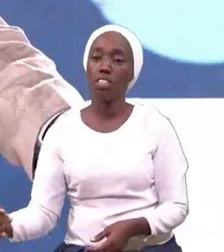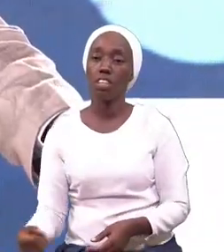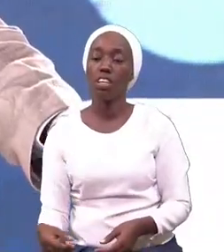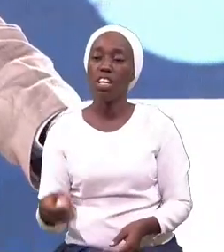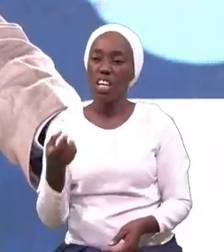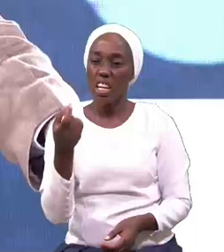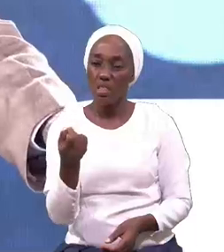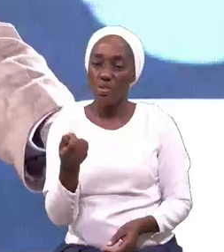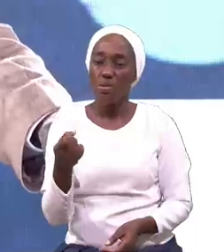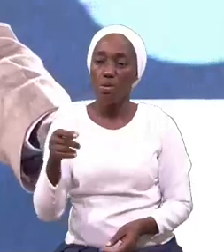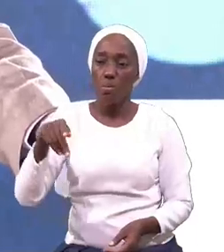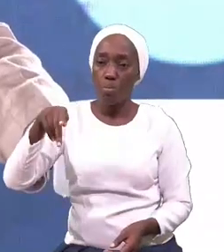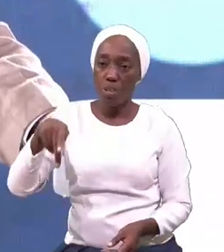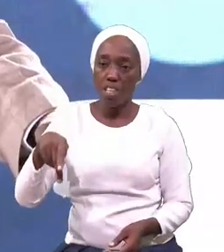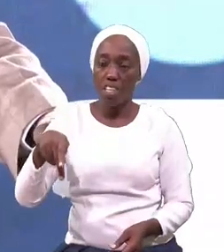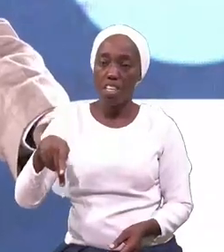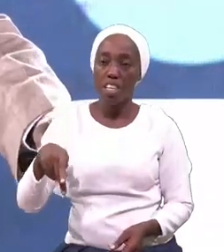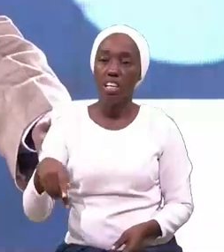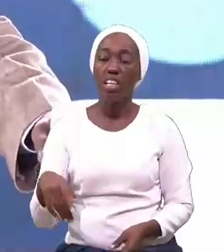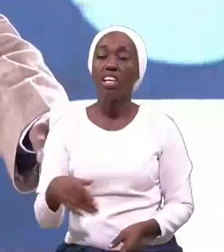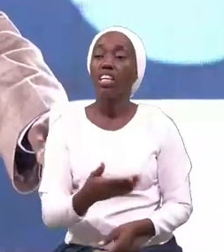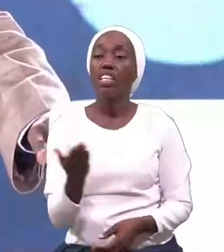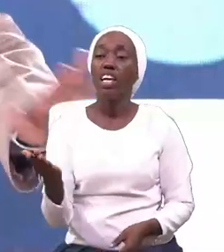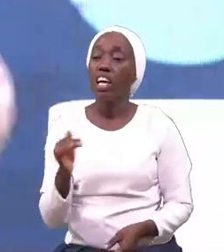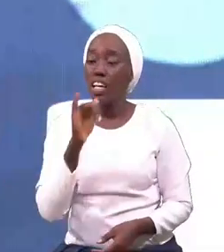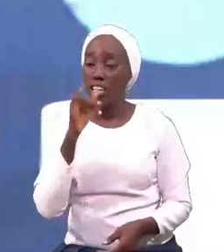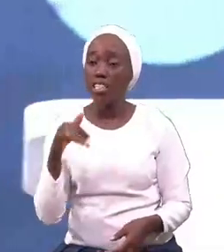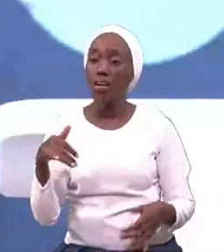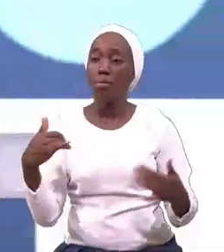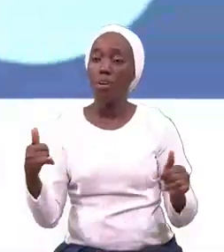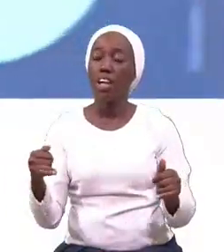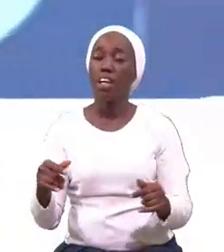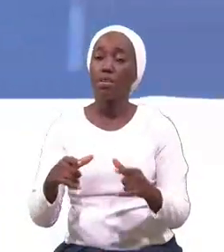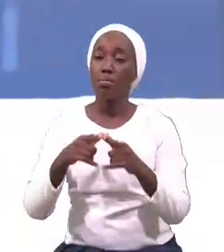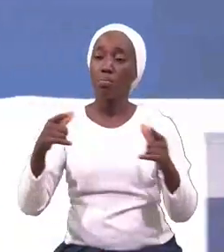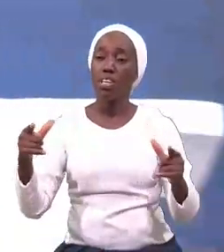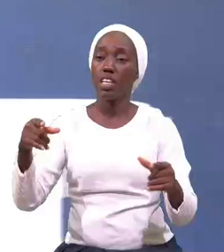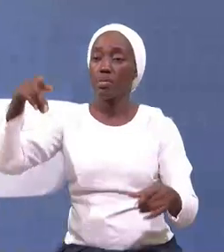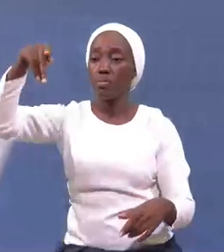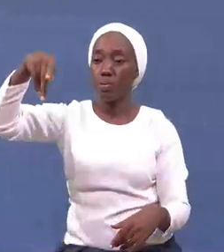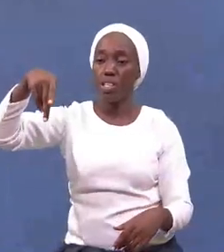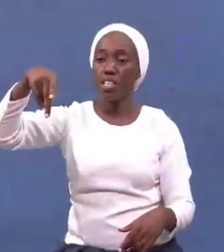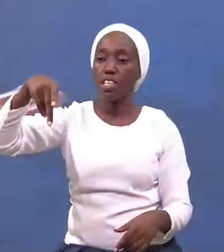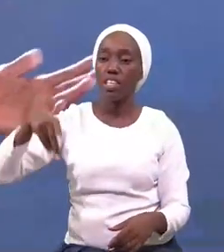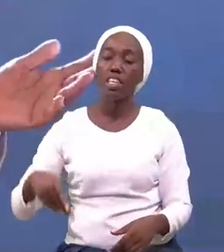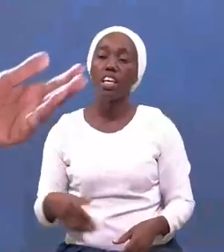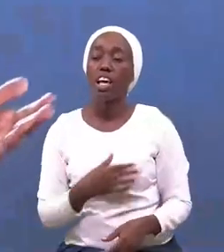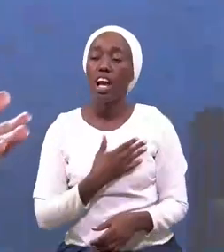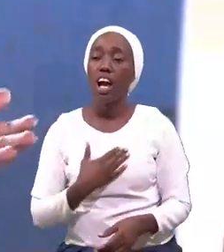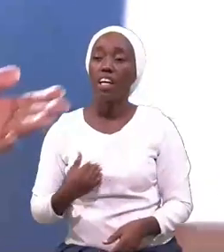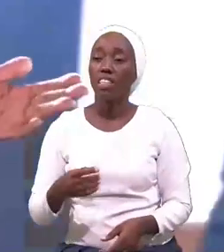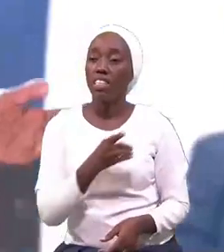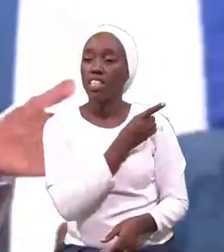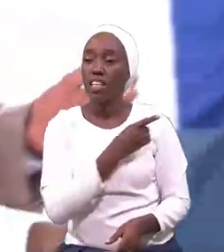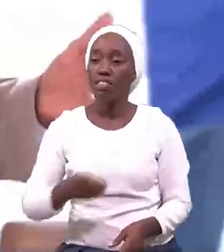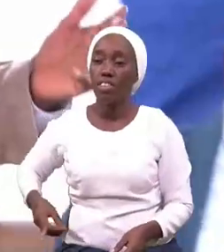Il a joué avec petit J, J minuscule, et joué avec J majuscule. Et David est